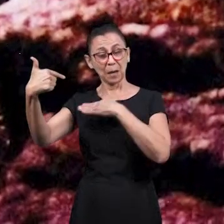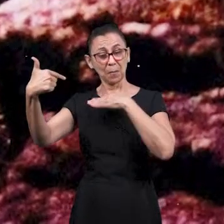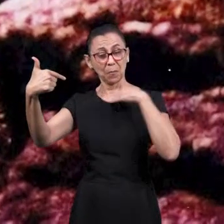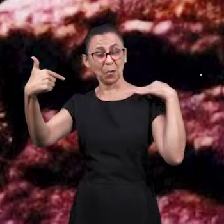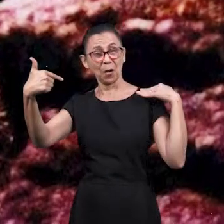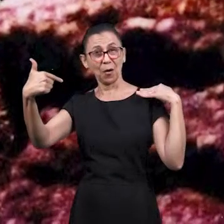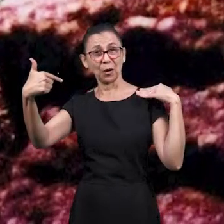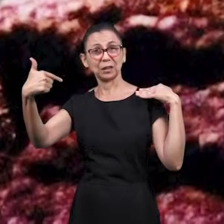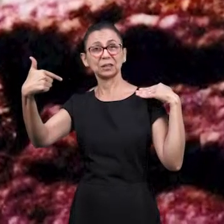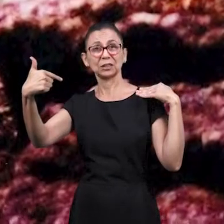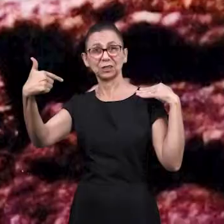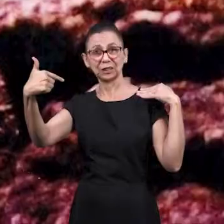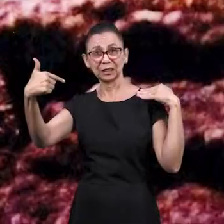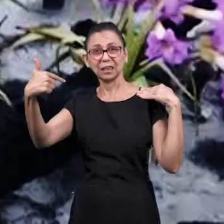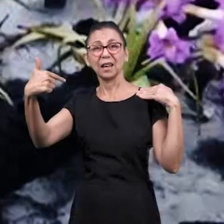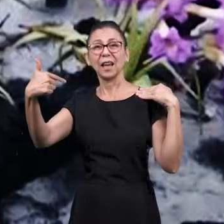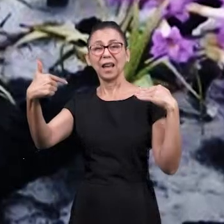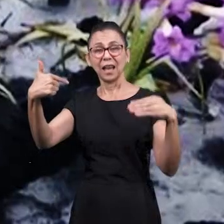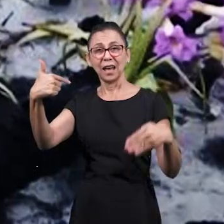смерть.